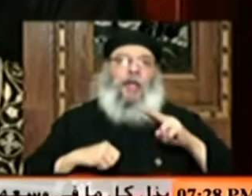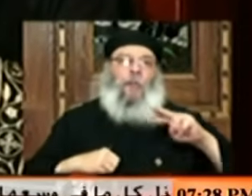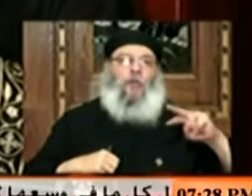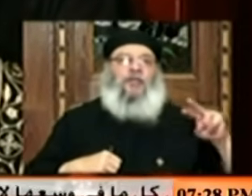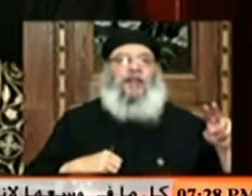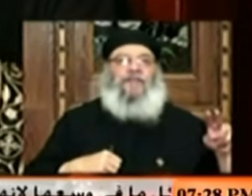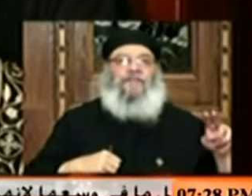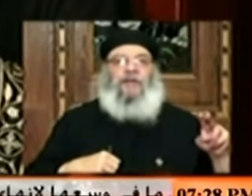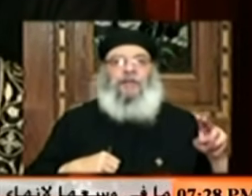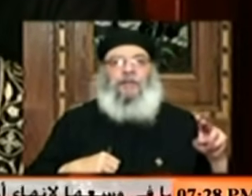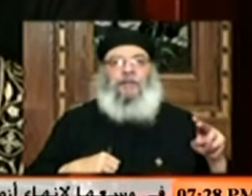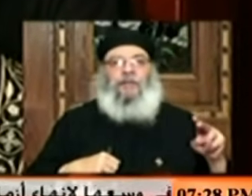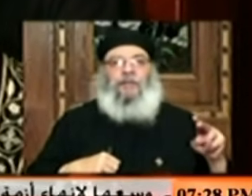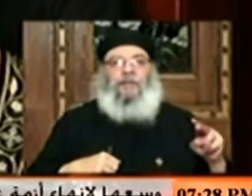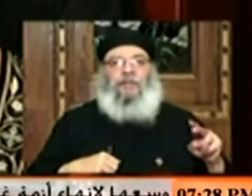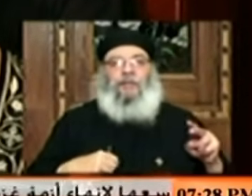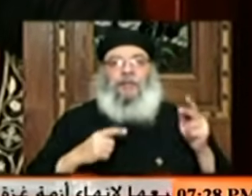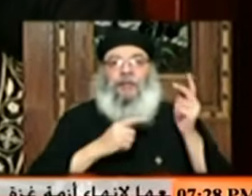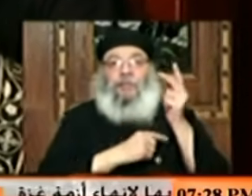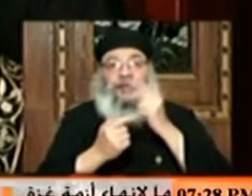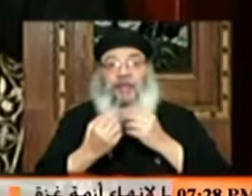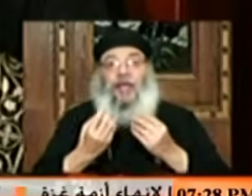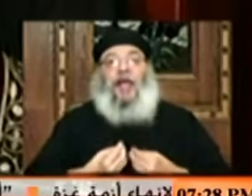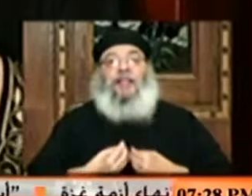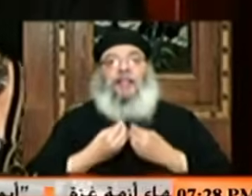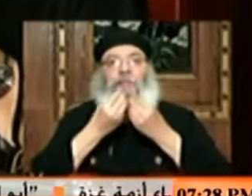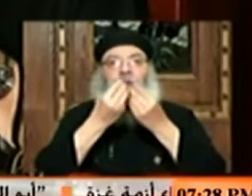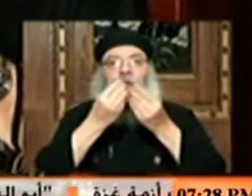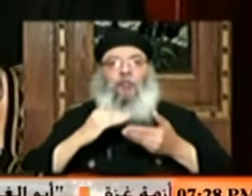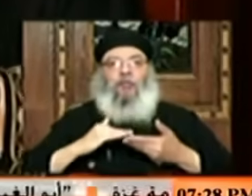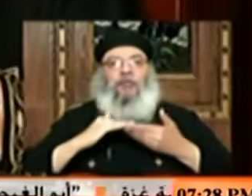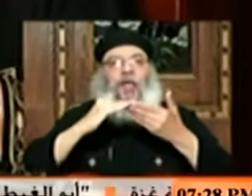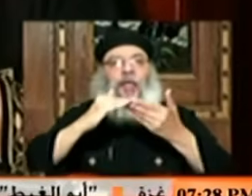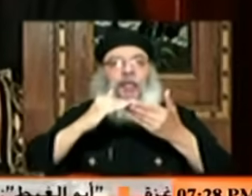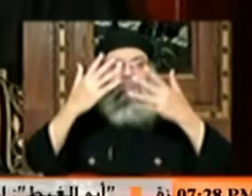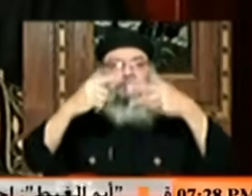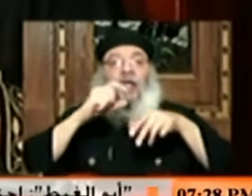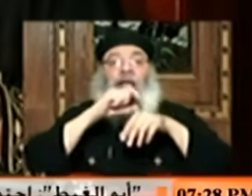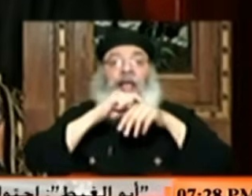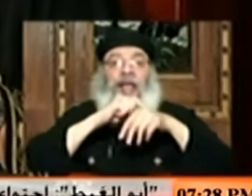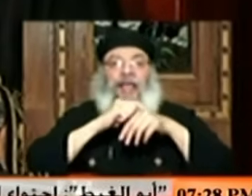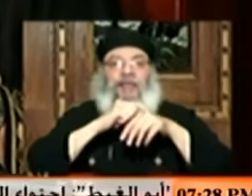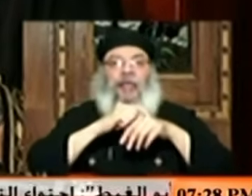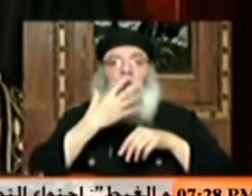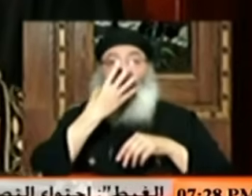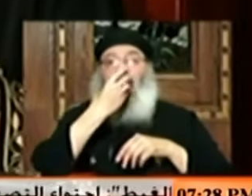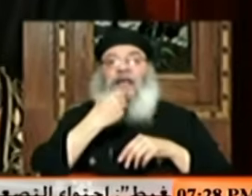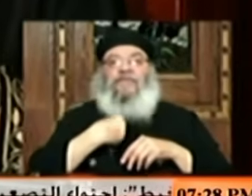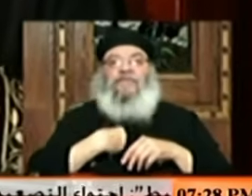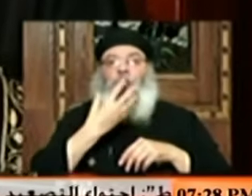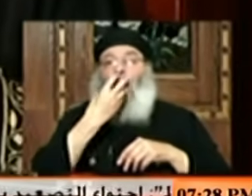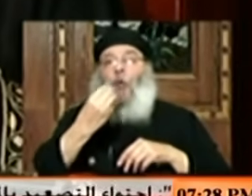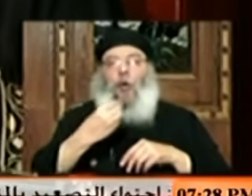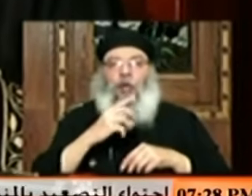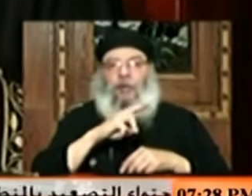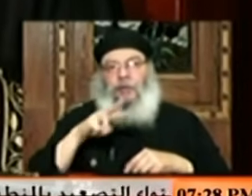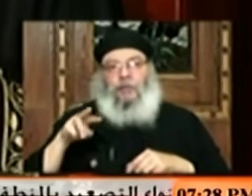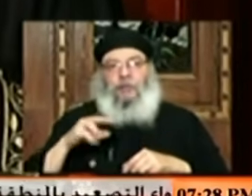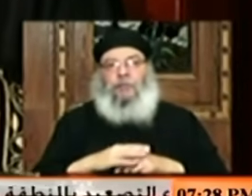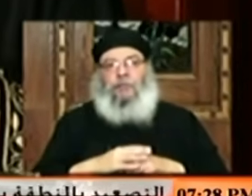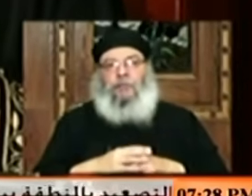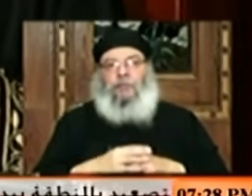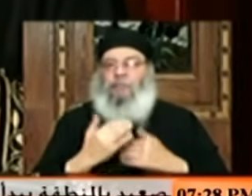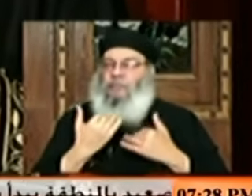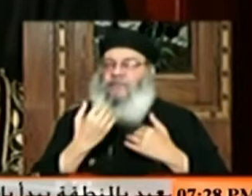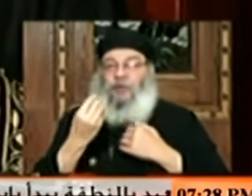جديد المسيح قدم لها خدمه بلا حساب جسديا ونفسيا وروحيا دون